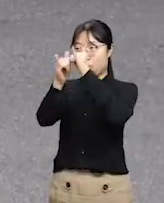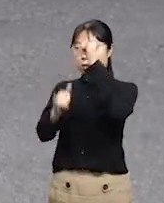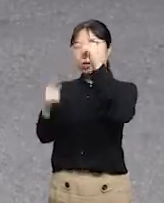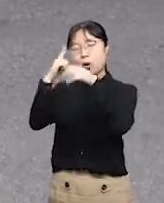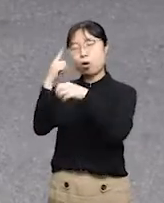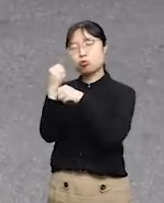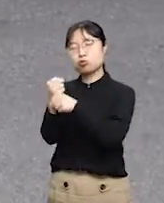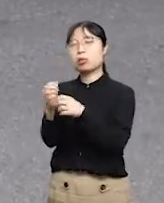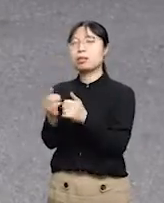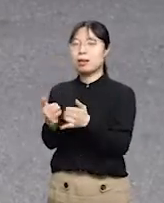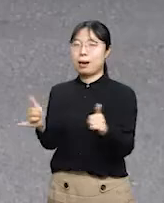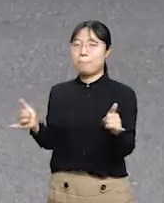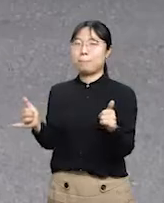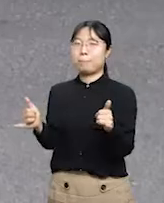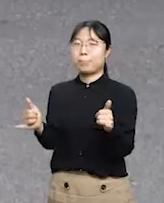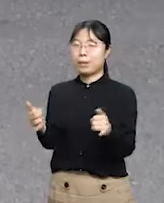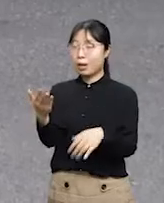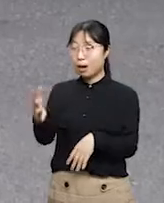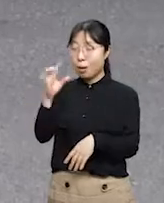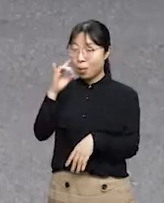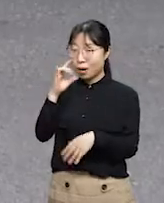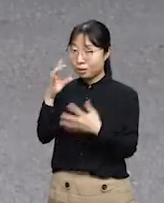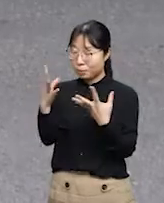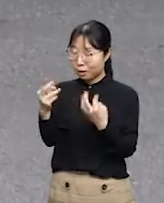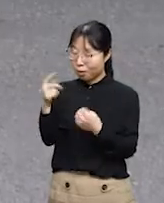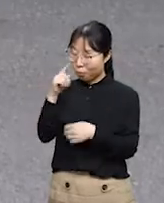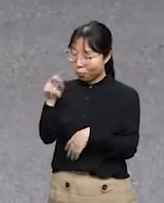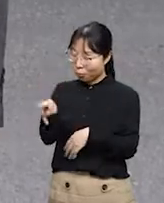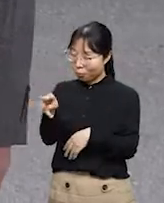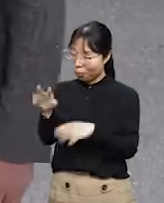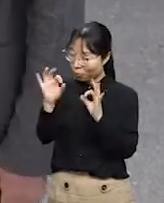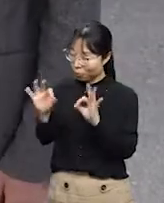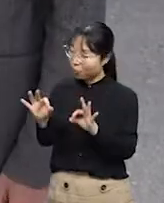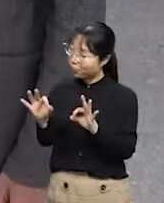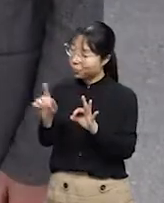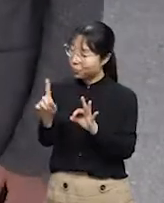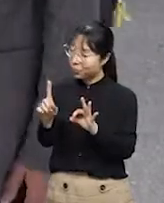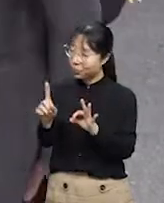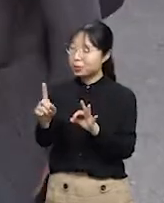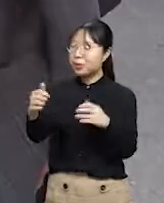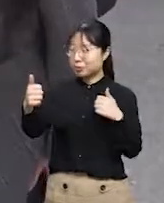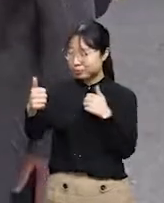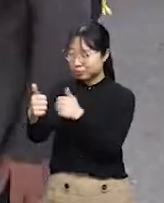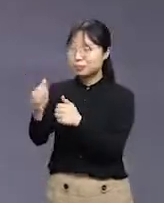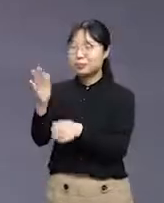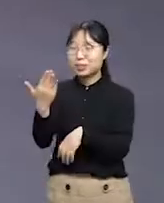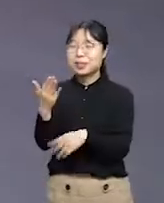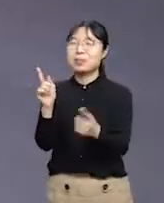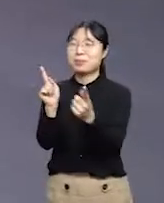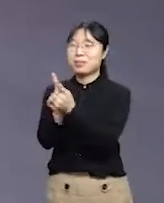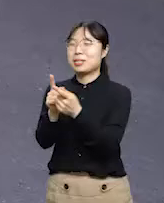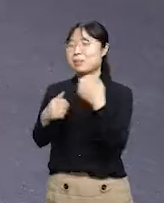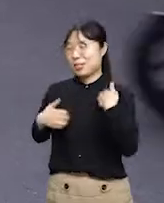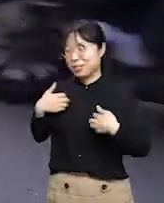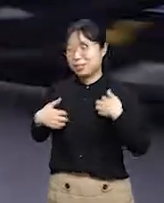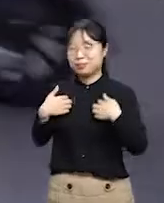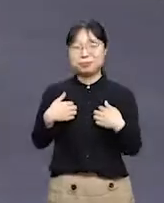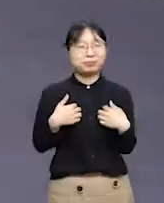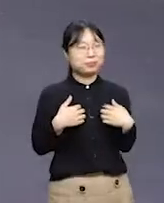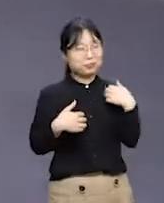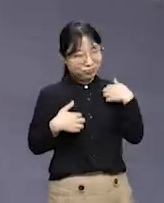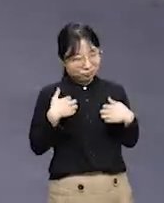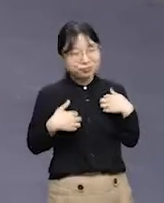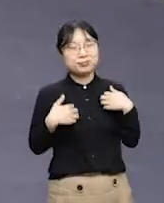사람인데, 하도 배우님께서 관심을 가지고 보시길래. 아, 그래요. 반갑습니다. 예, 반갑습니다. 예. 반갑습니다. 예. 반갑습니다. 예. 아, 잘